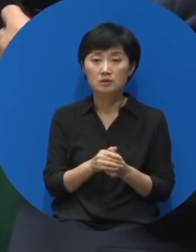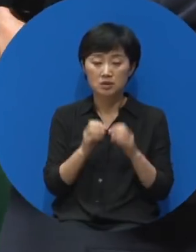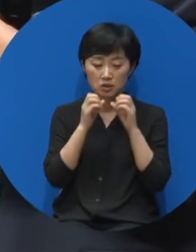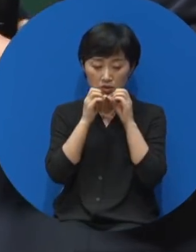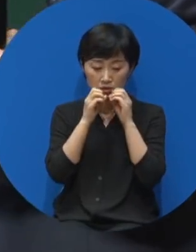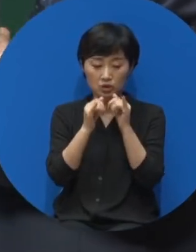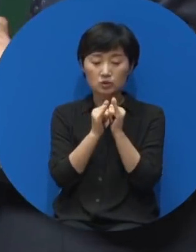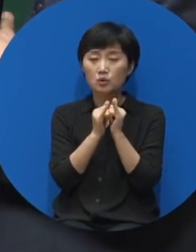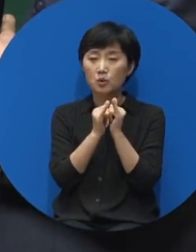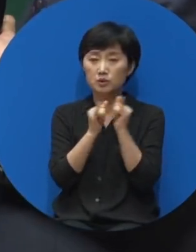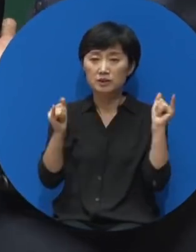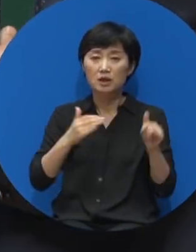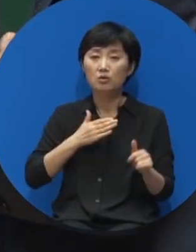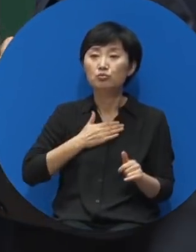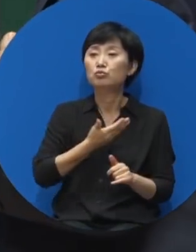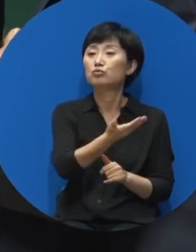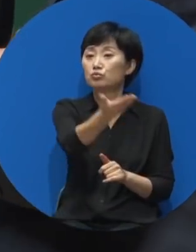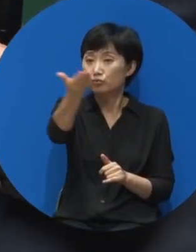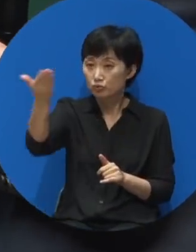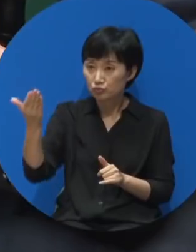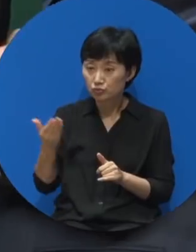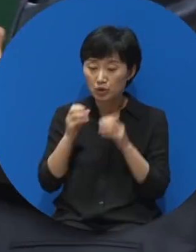전도자의 중요한 길이 되는 겁니다.